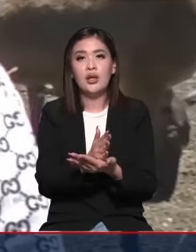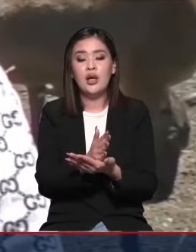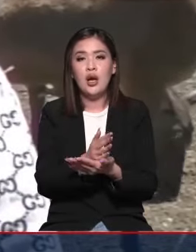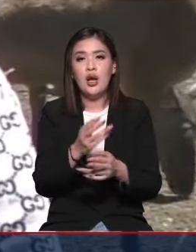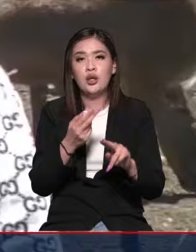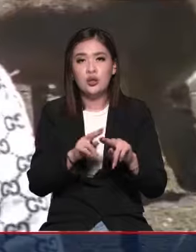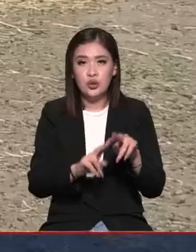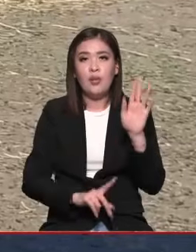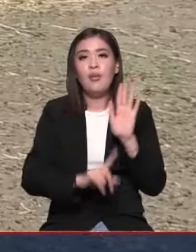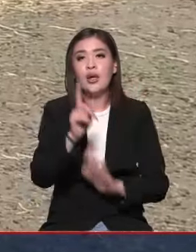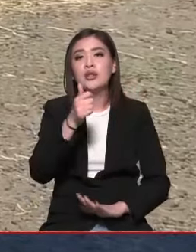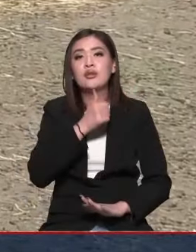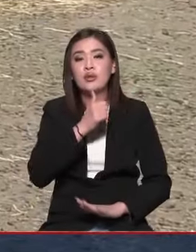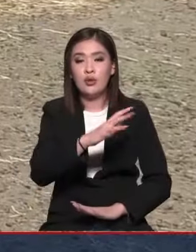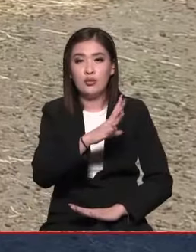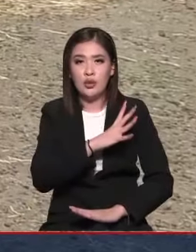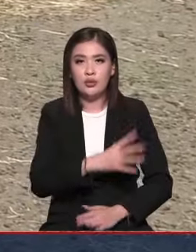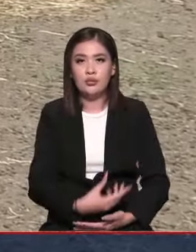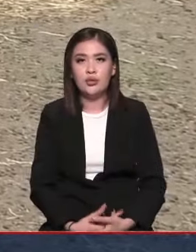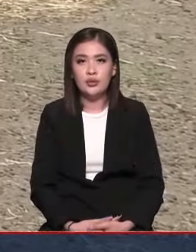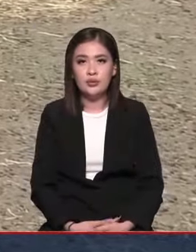жағдайды бастап көргенбіз.